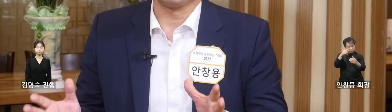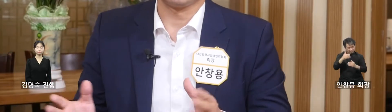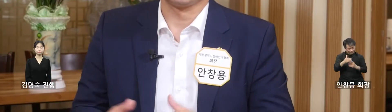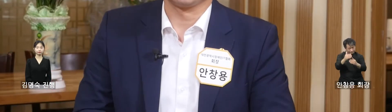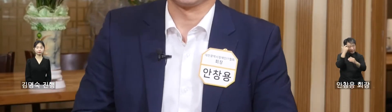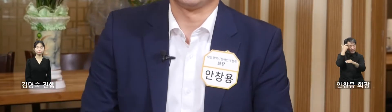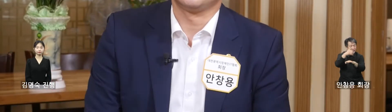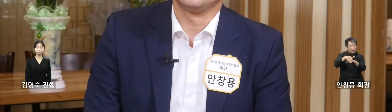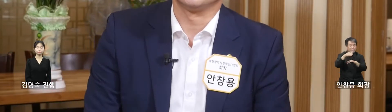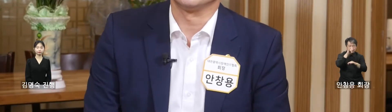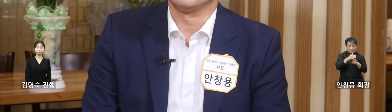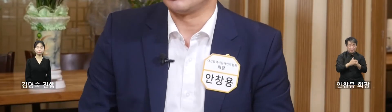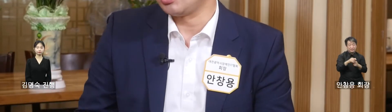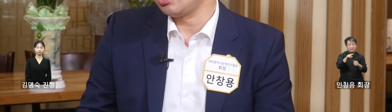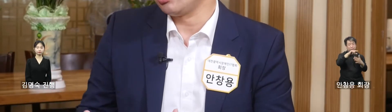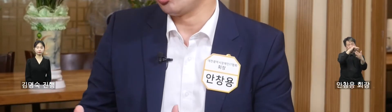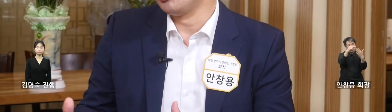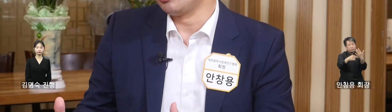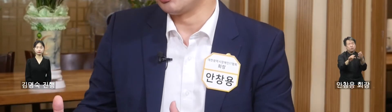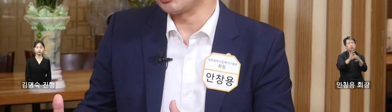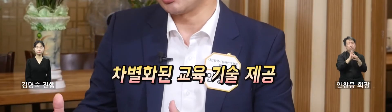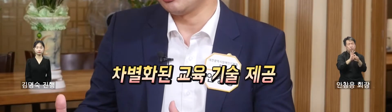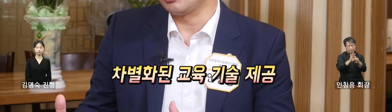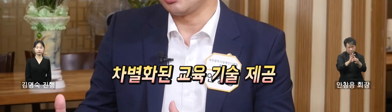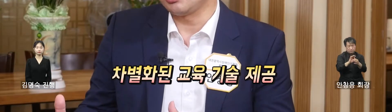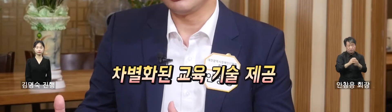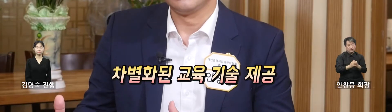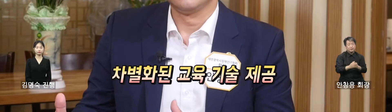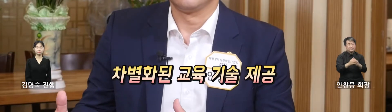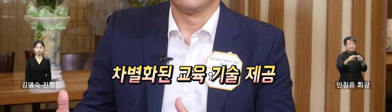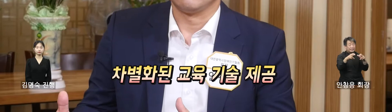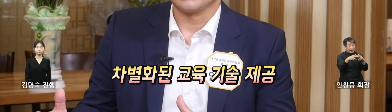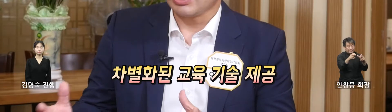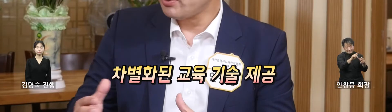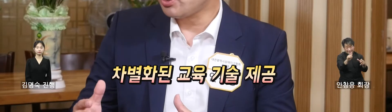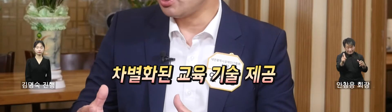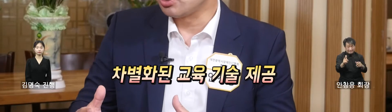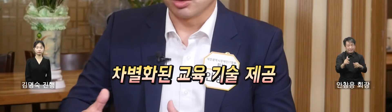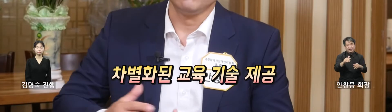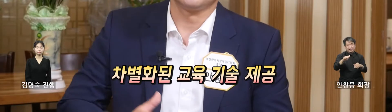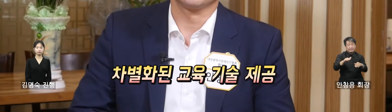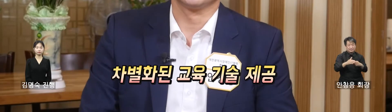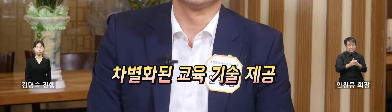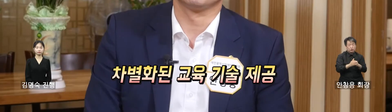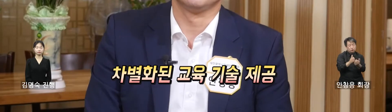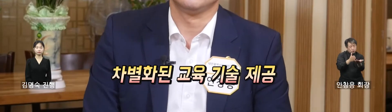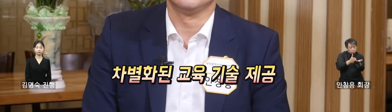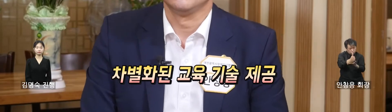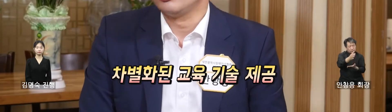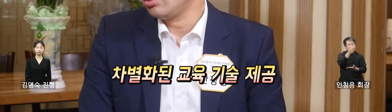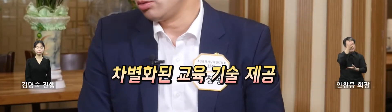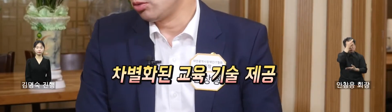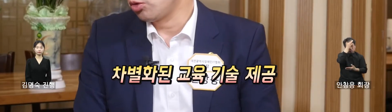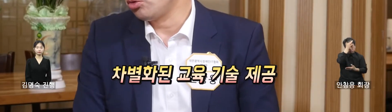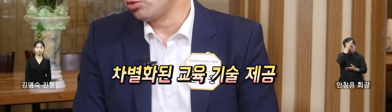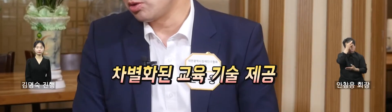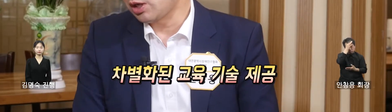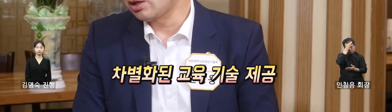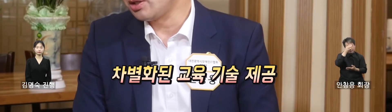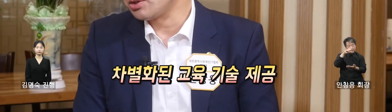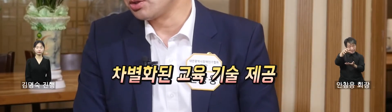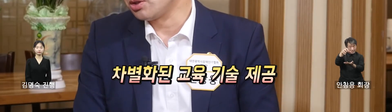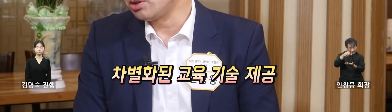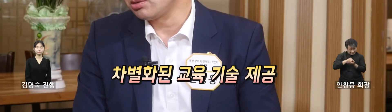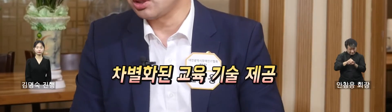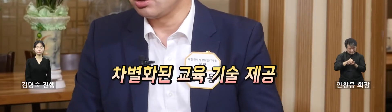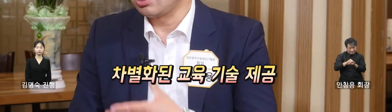이 프로그램을 통해서 우리 이제 좀 더 우리 장애인들이 더 차별화된 전문적 기술을